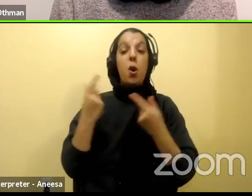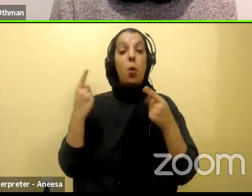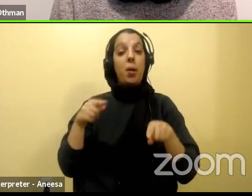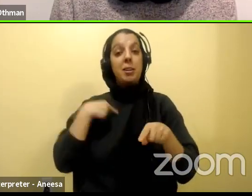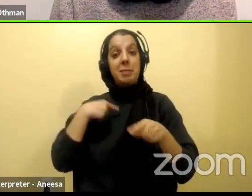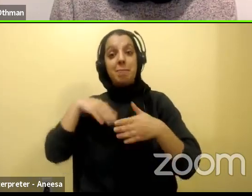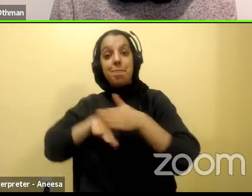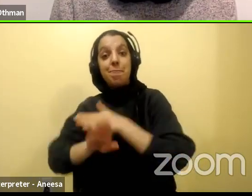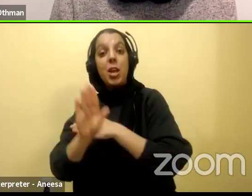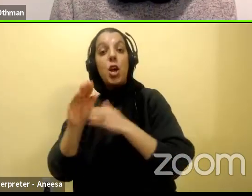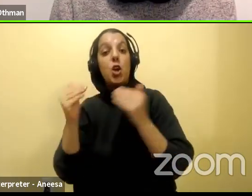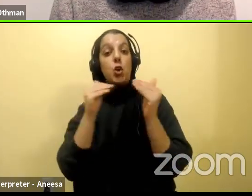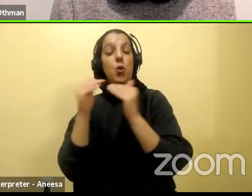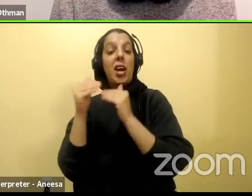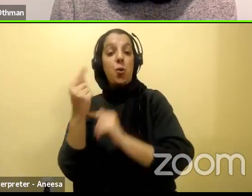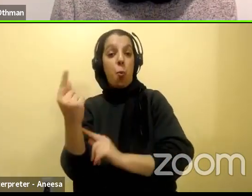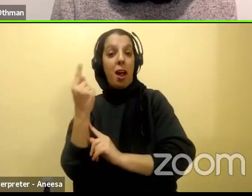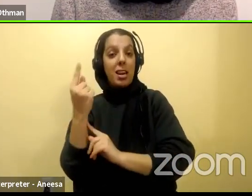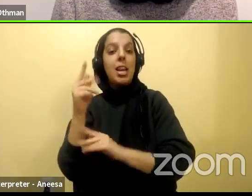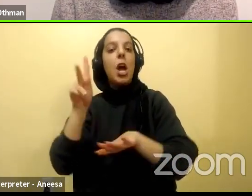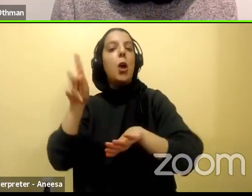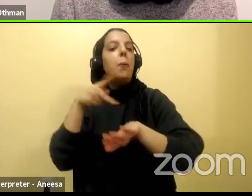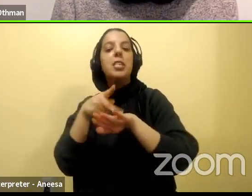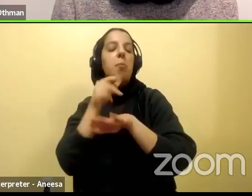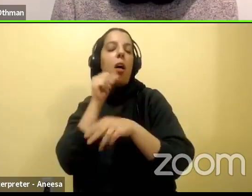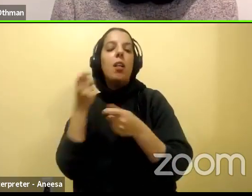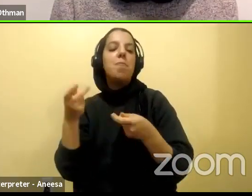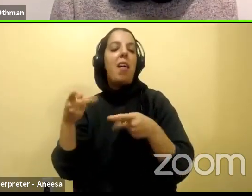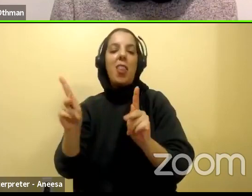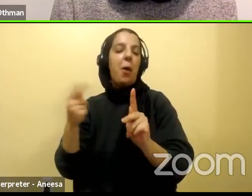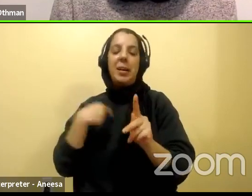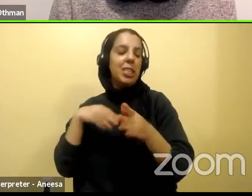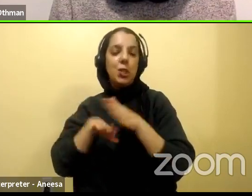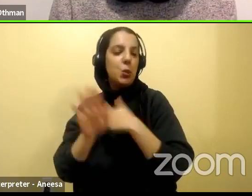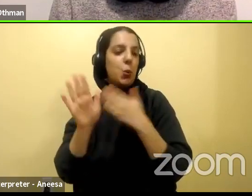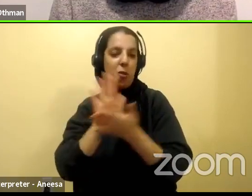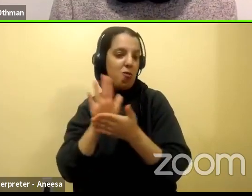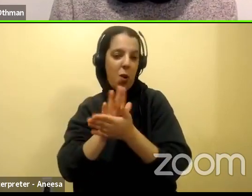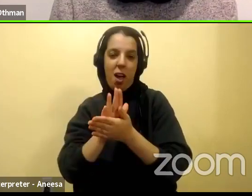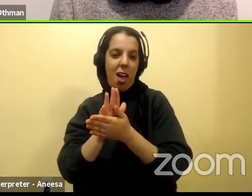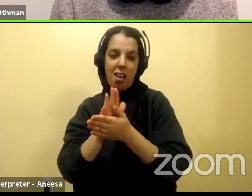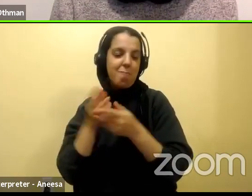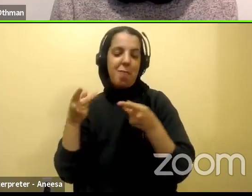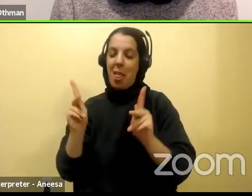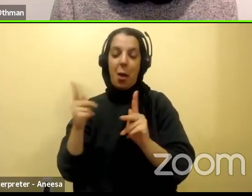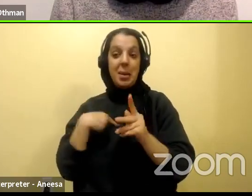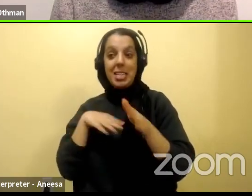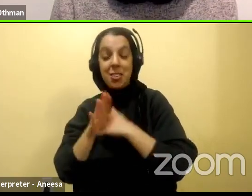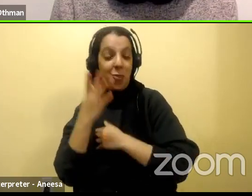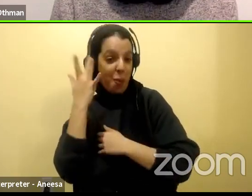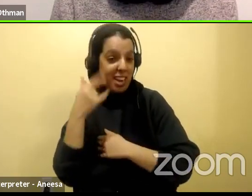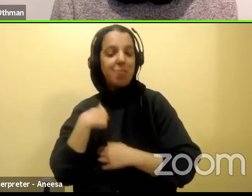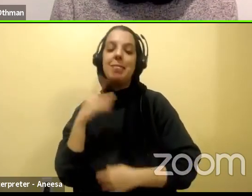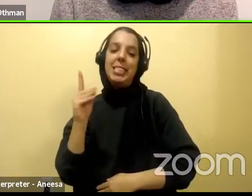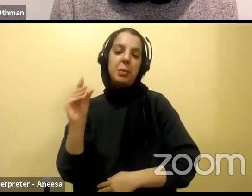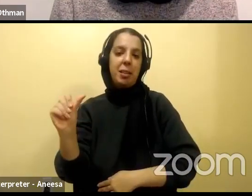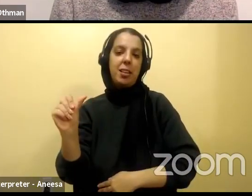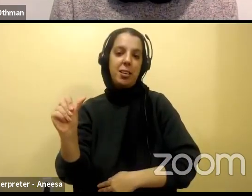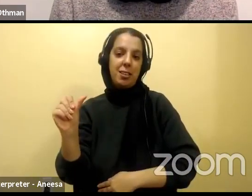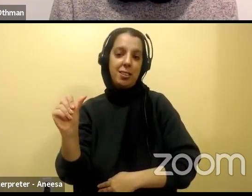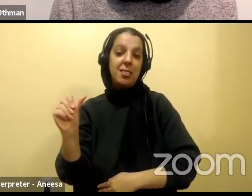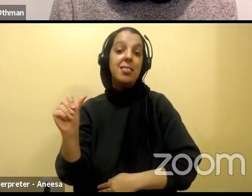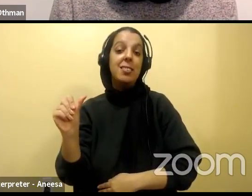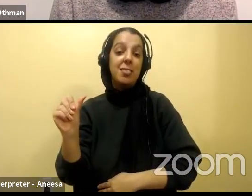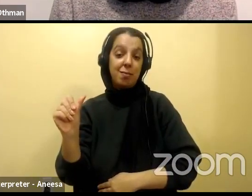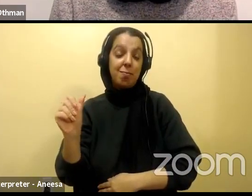the principal failed to admit me into the school or register me into the school because of my disability. طبعا غير